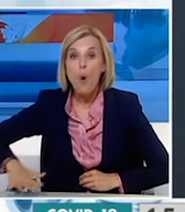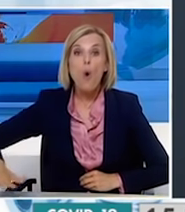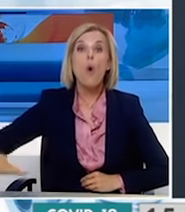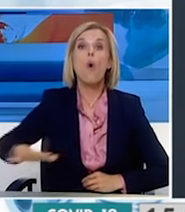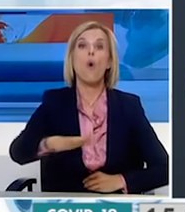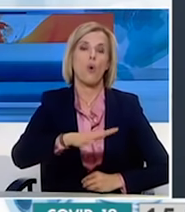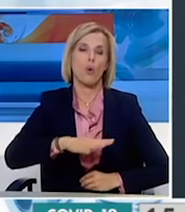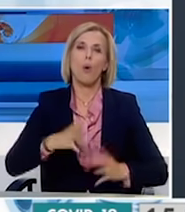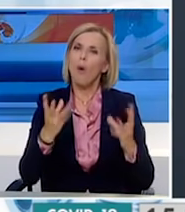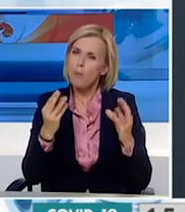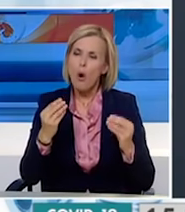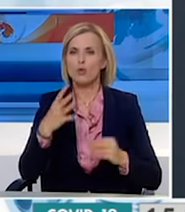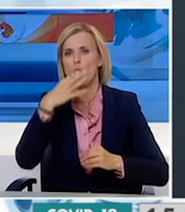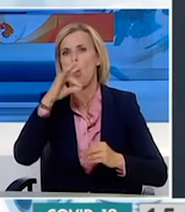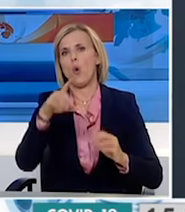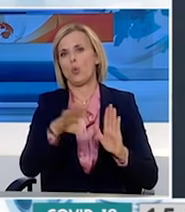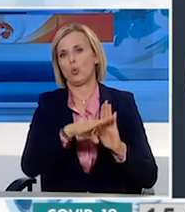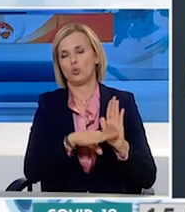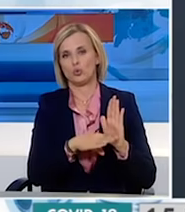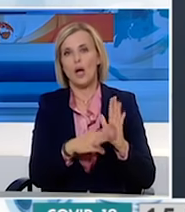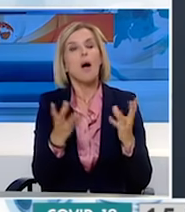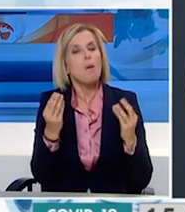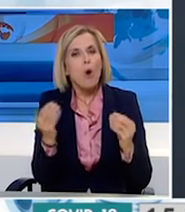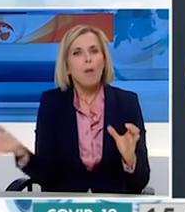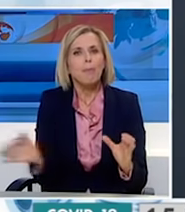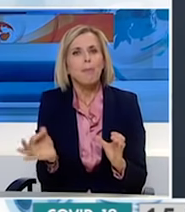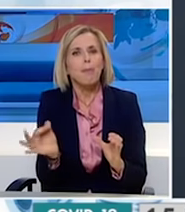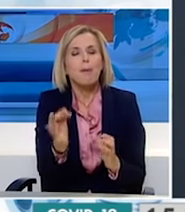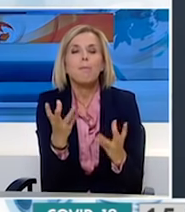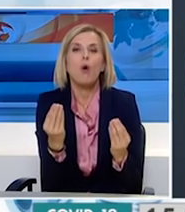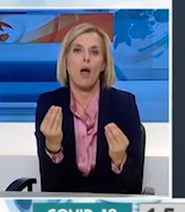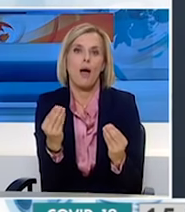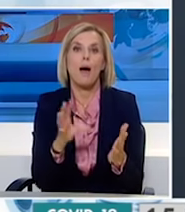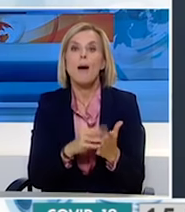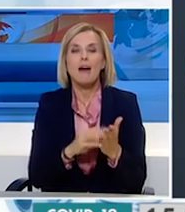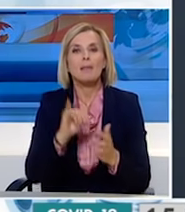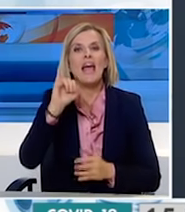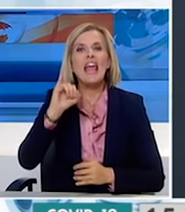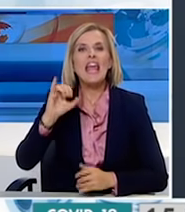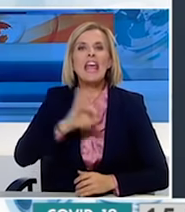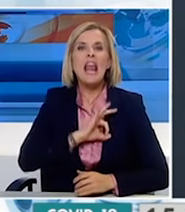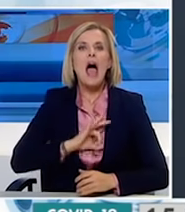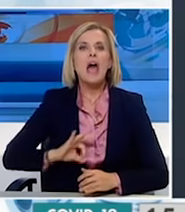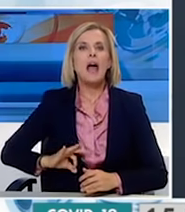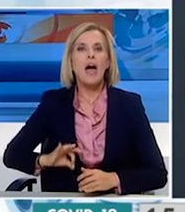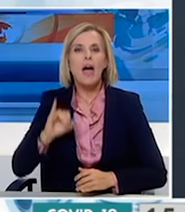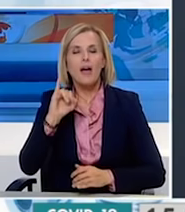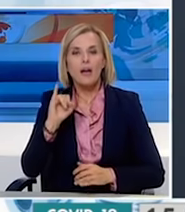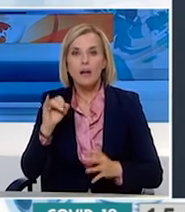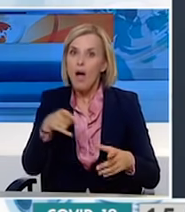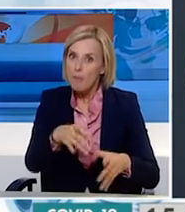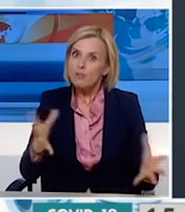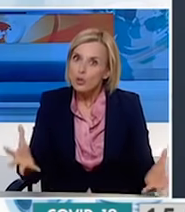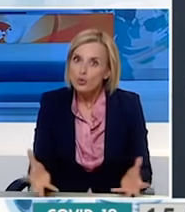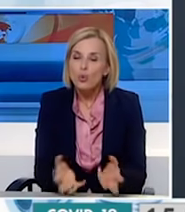και λόγω άλλων λοιμωδών νοσημάτων τα οποία προλαμβάνει. Μόνο για την Ελλάδα υπολογίζεται ότι έχουν σωθεί δεκάδες εκατομμύρια ζωές τα τελευταία